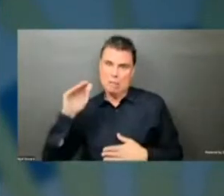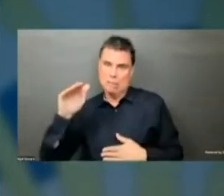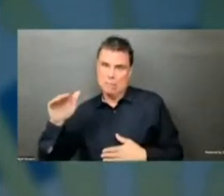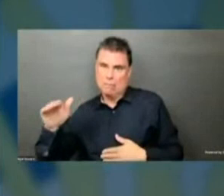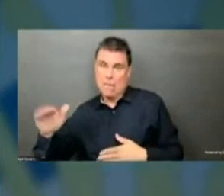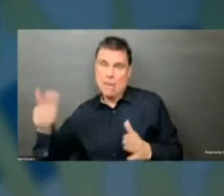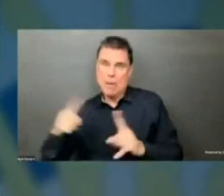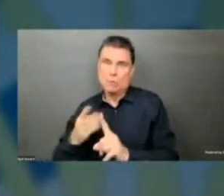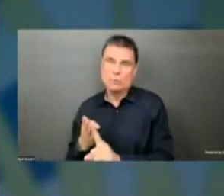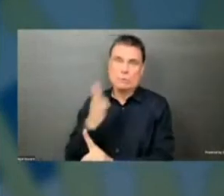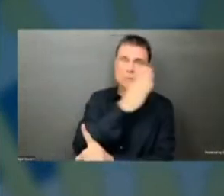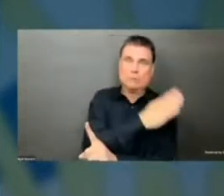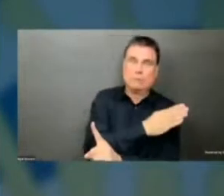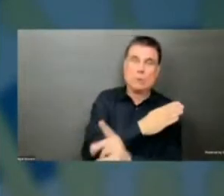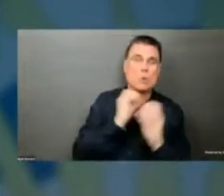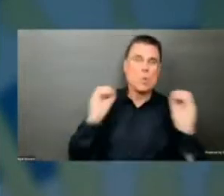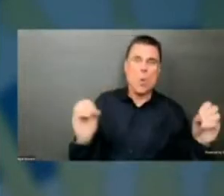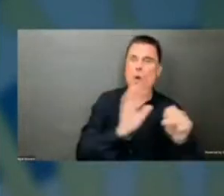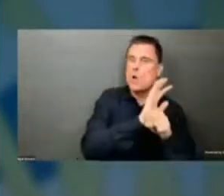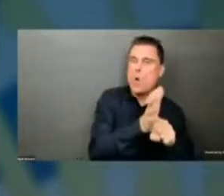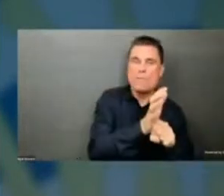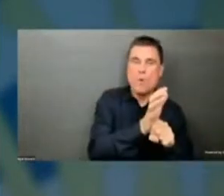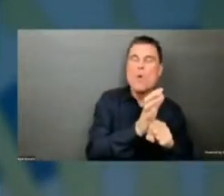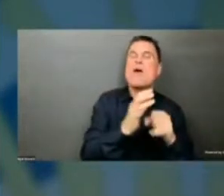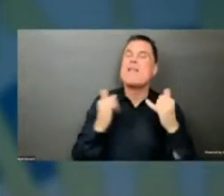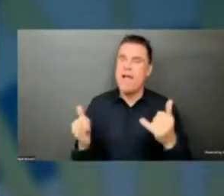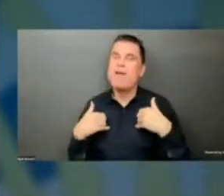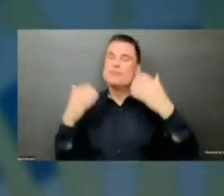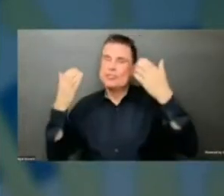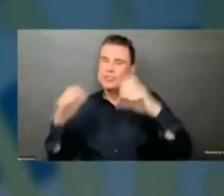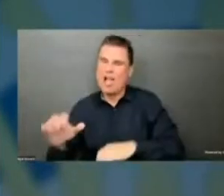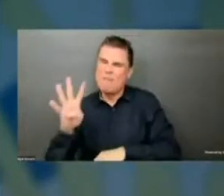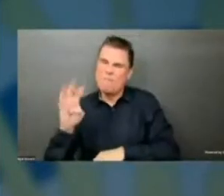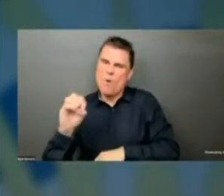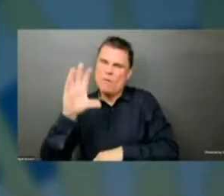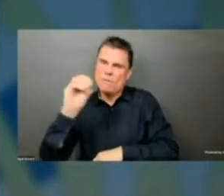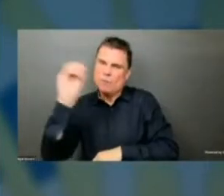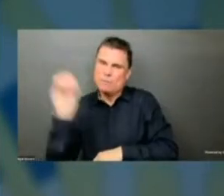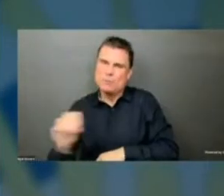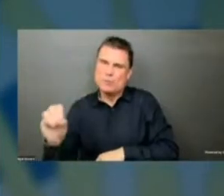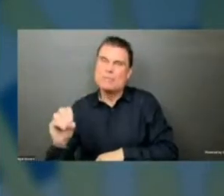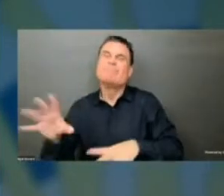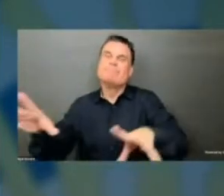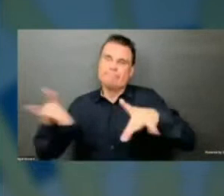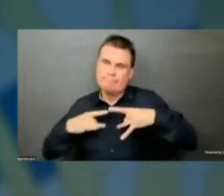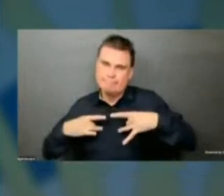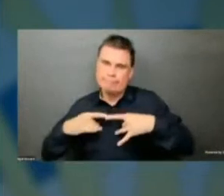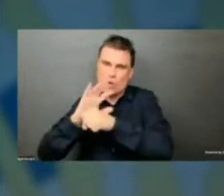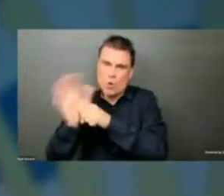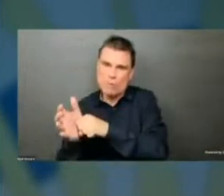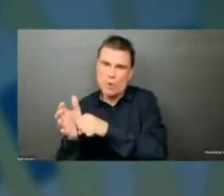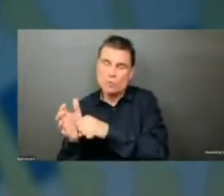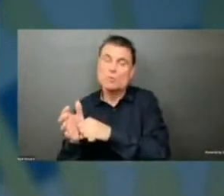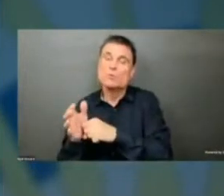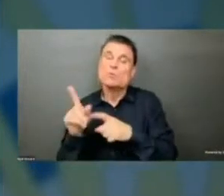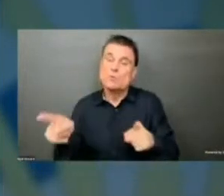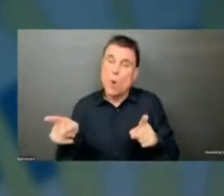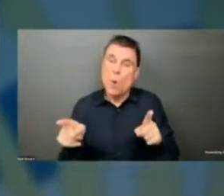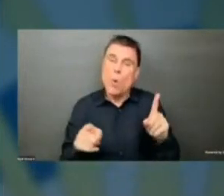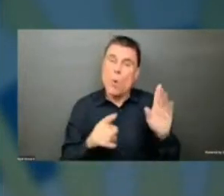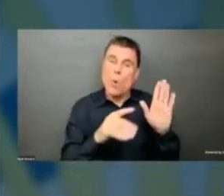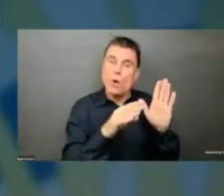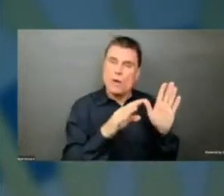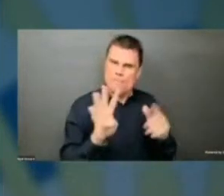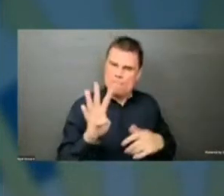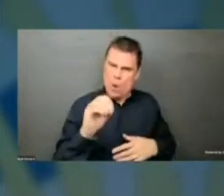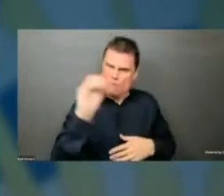we are 维持 doing the things 60 和 that we 70 need to 都是 do 快速 to 往上走 stay apart, 所以大家 to 注意 keep 看 our safe 我相信 distances, to 今 wear 天的主 masks, 题 stay